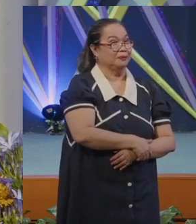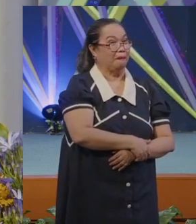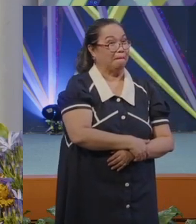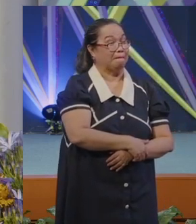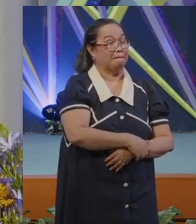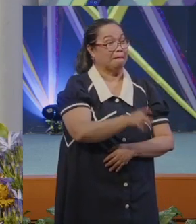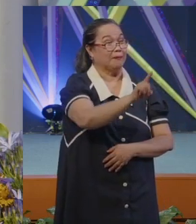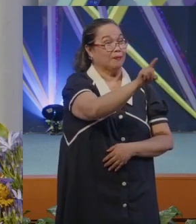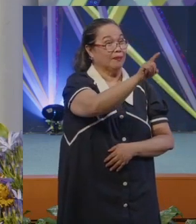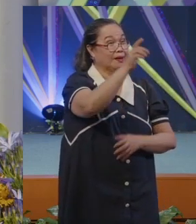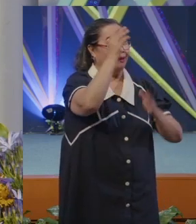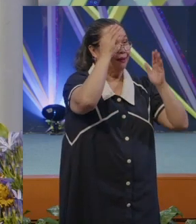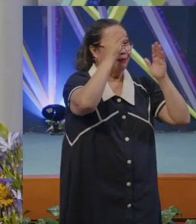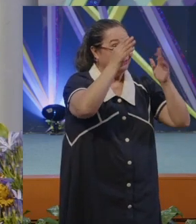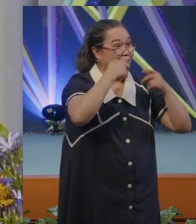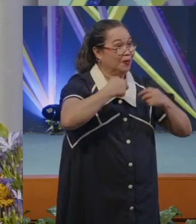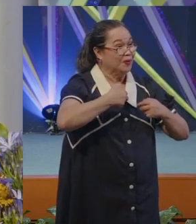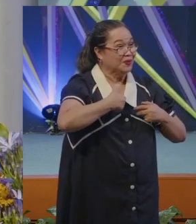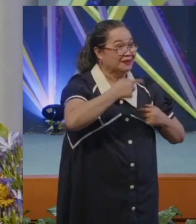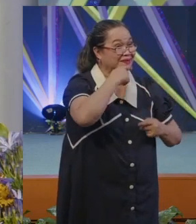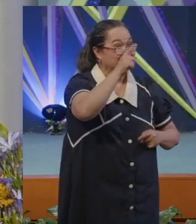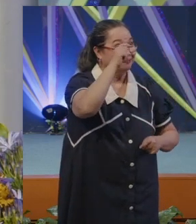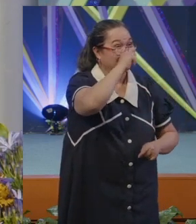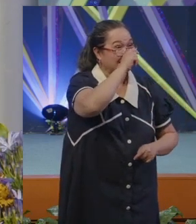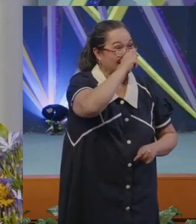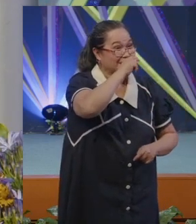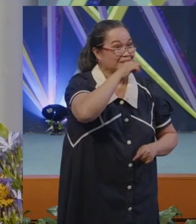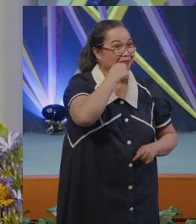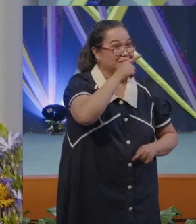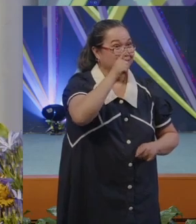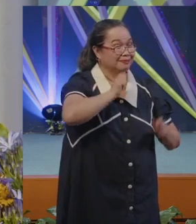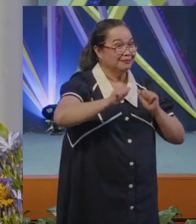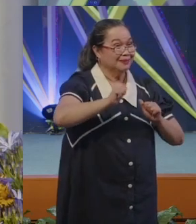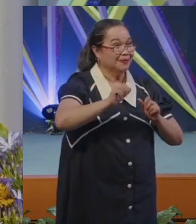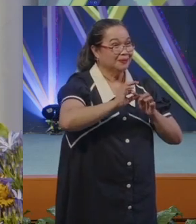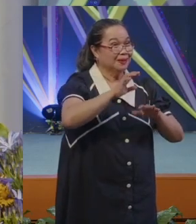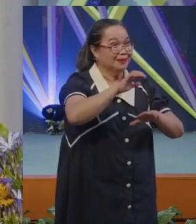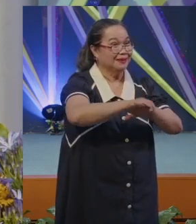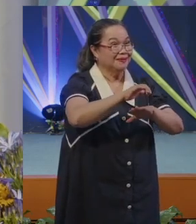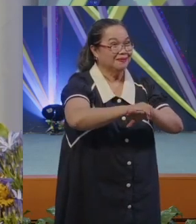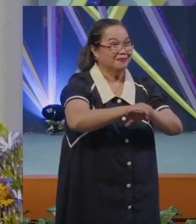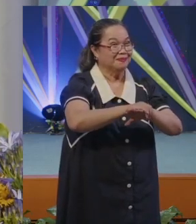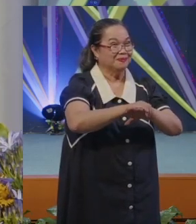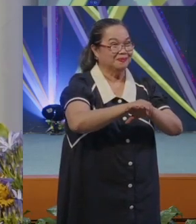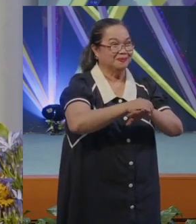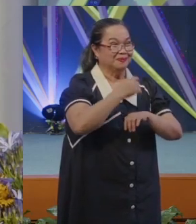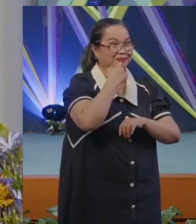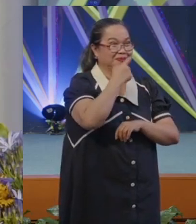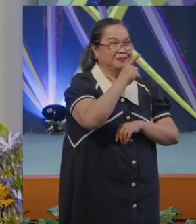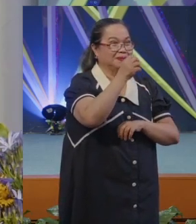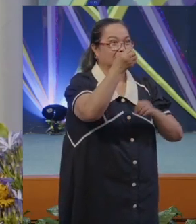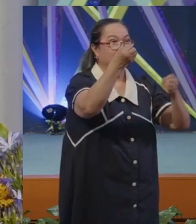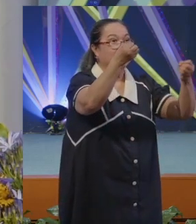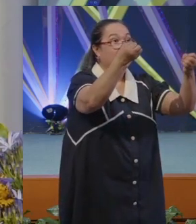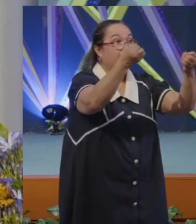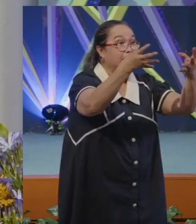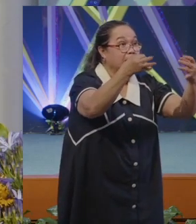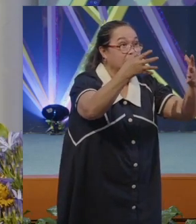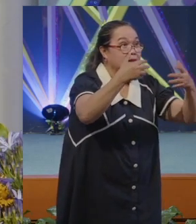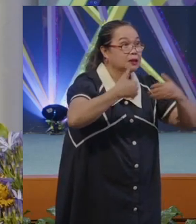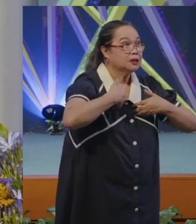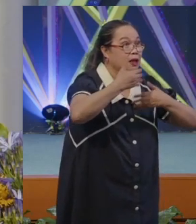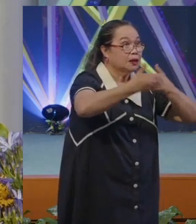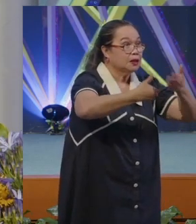inyong balarila sa Tagalog o grammar sa English, ang passive voice, merong ginagawa sa